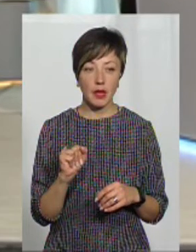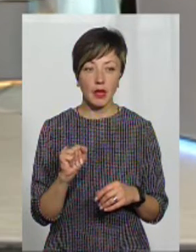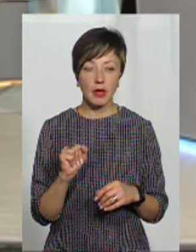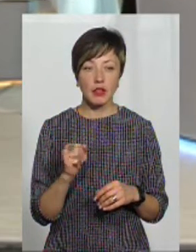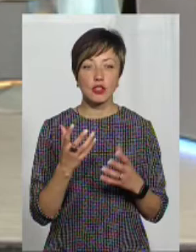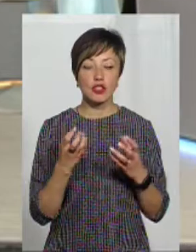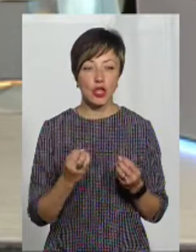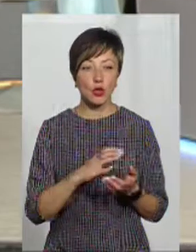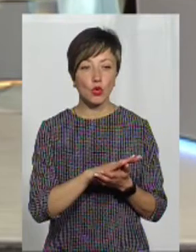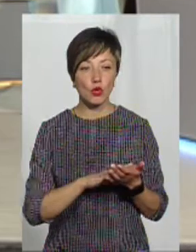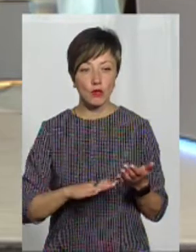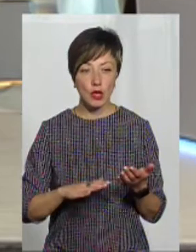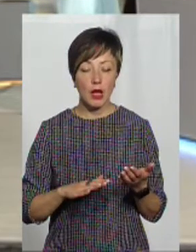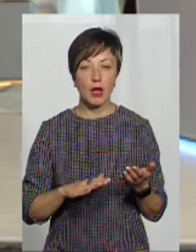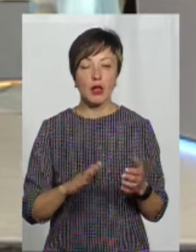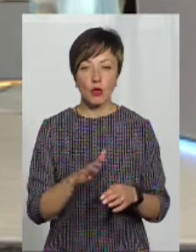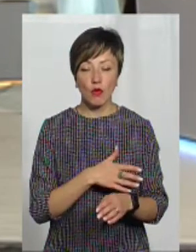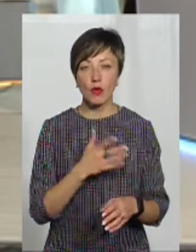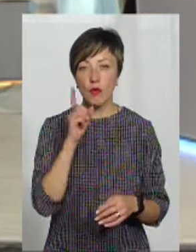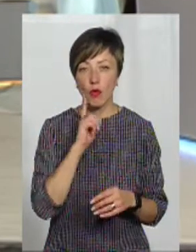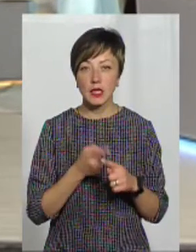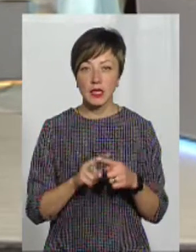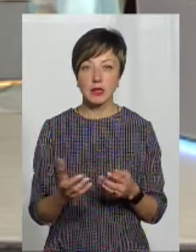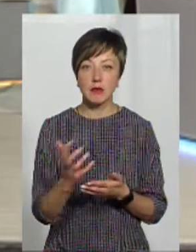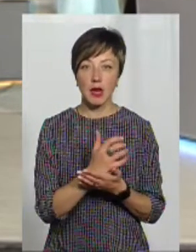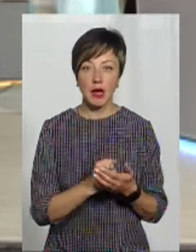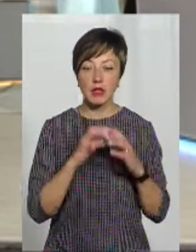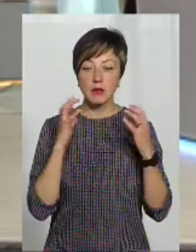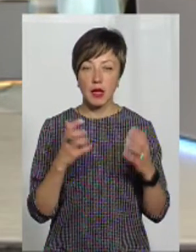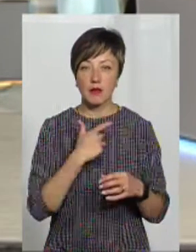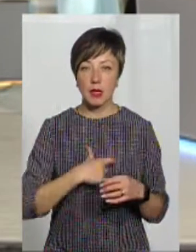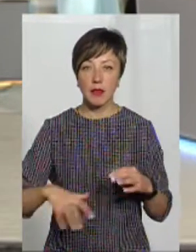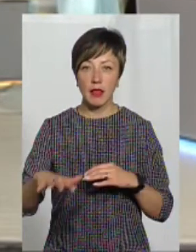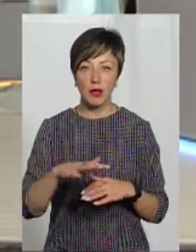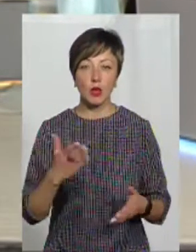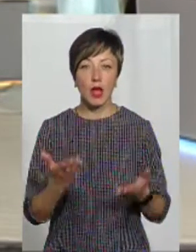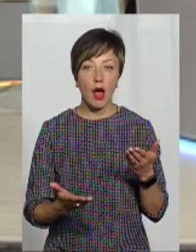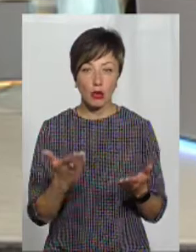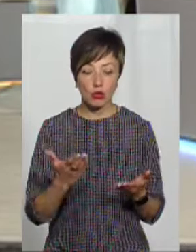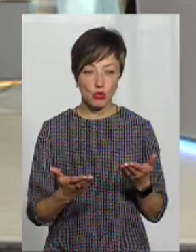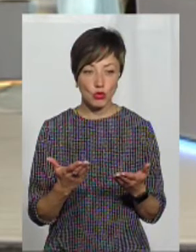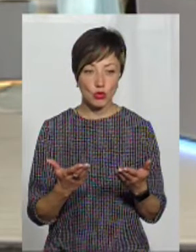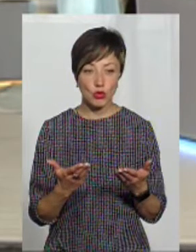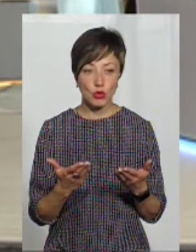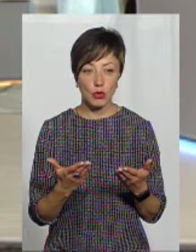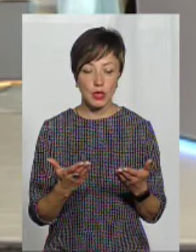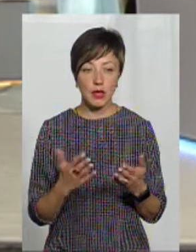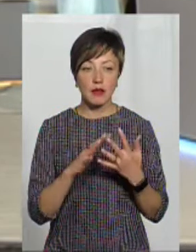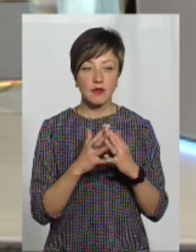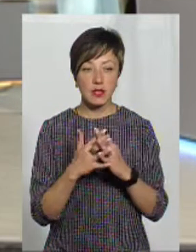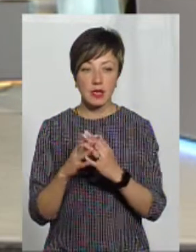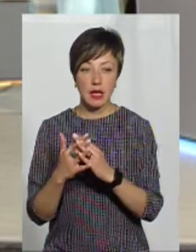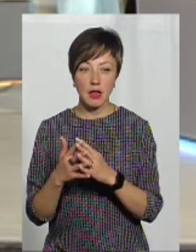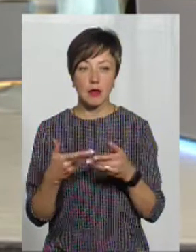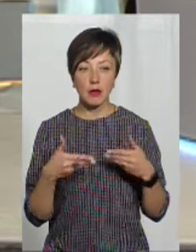навіть ще довше. Поки ж ми можемо це все збирати, зберігати в себе на територіях. Якщо ж в селах,